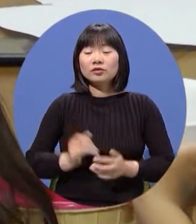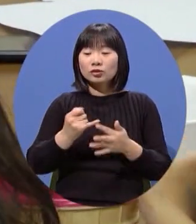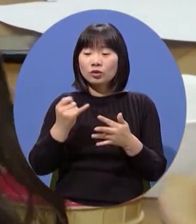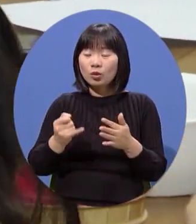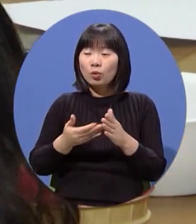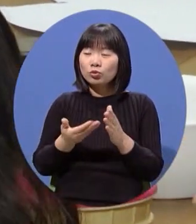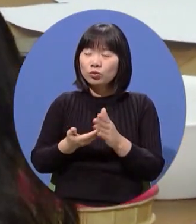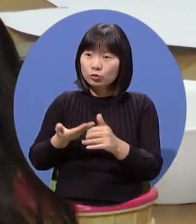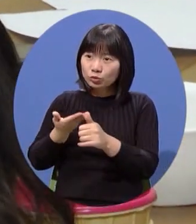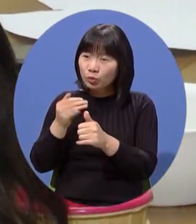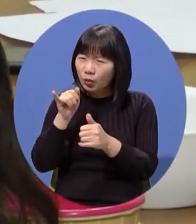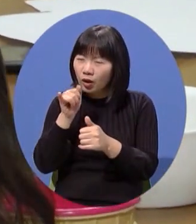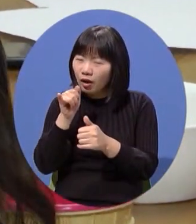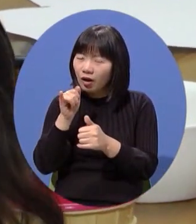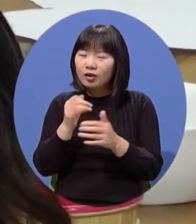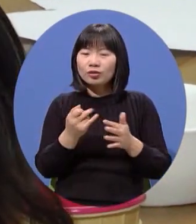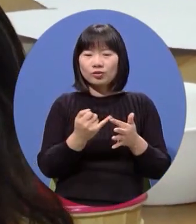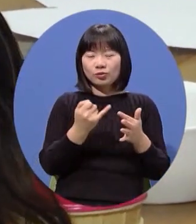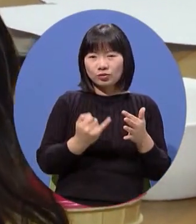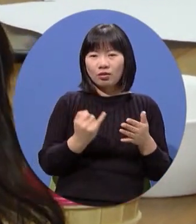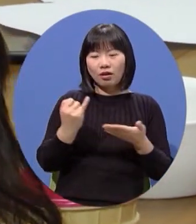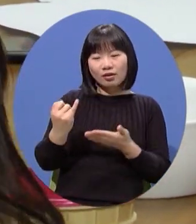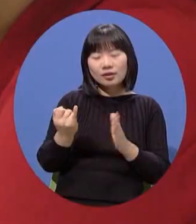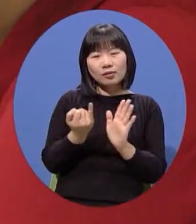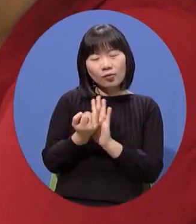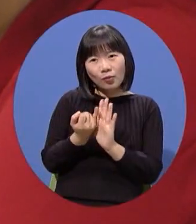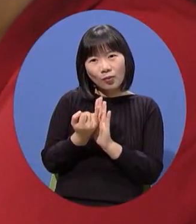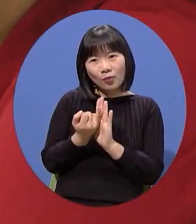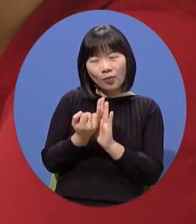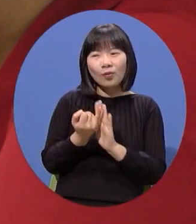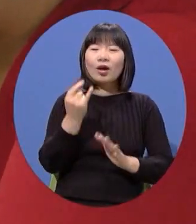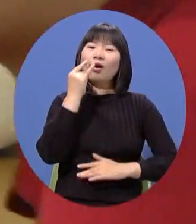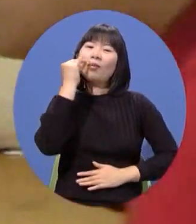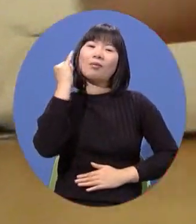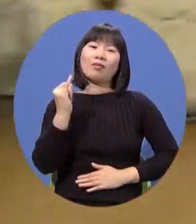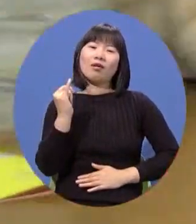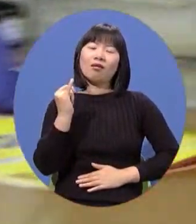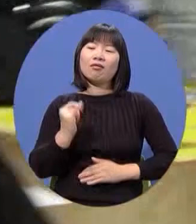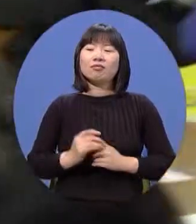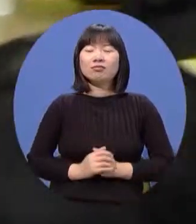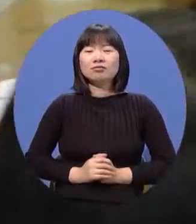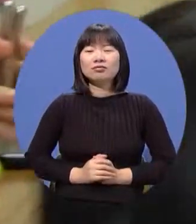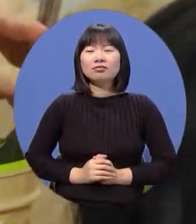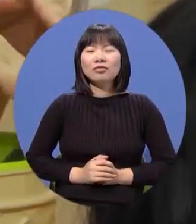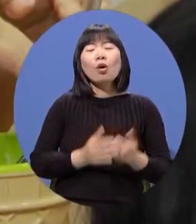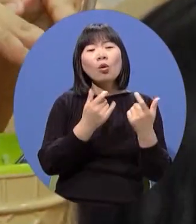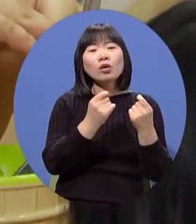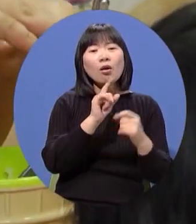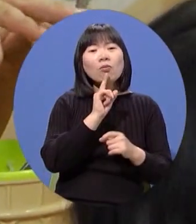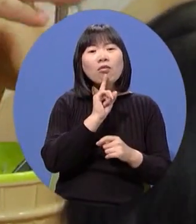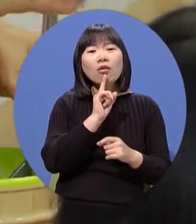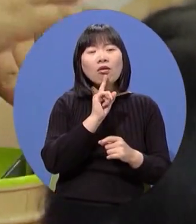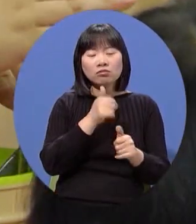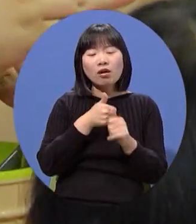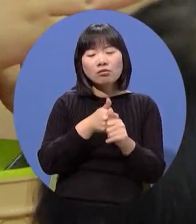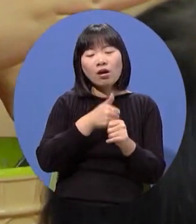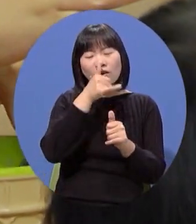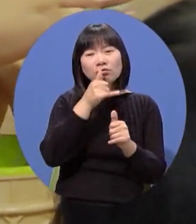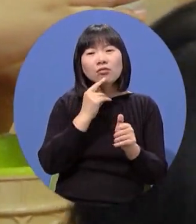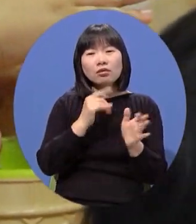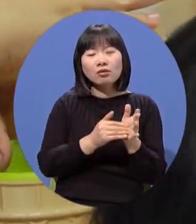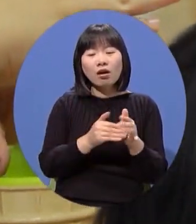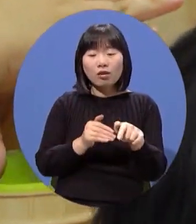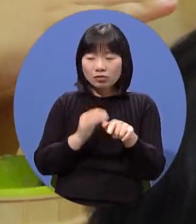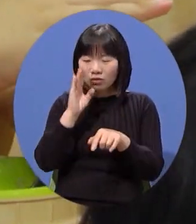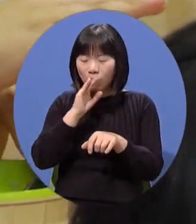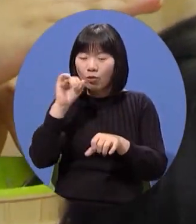줄까? 동생에겐 더없이 상냥해지는 엄마. 착한 동생 되기로 했는데 내 말 따라 했잖아. 그게 나쁜